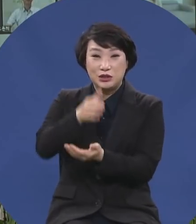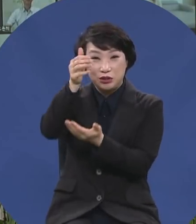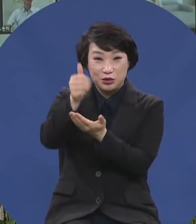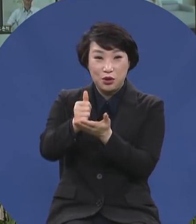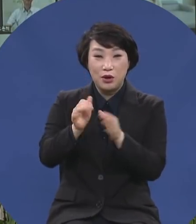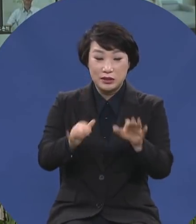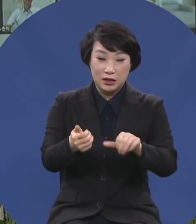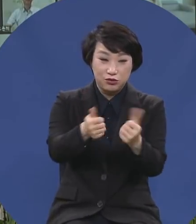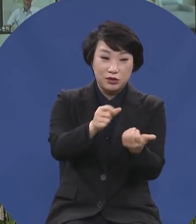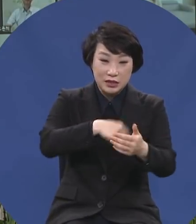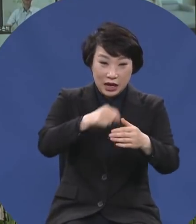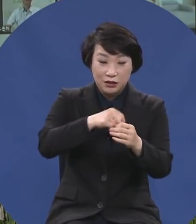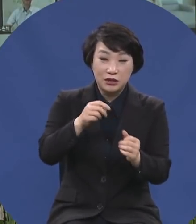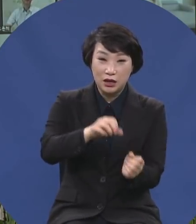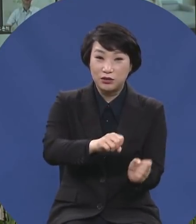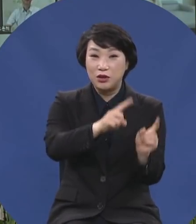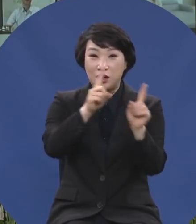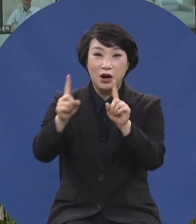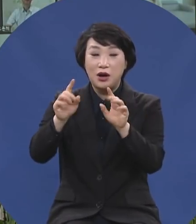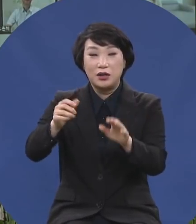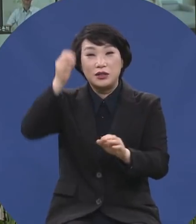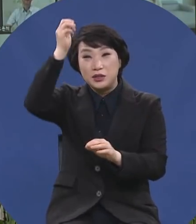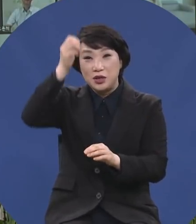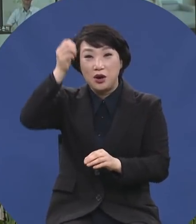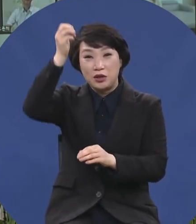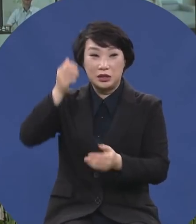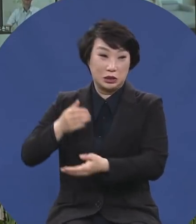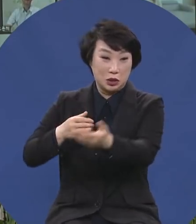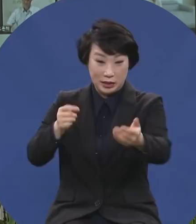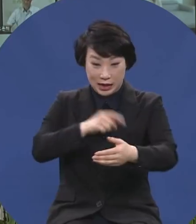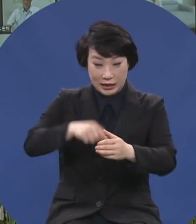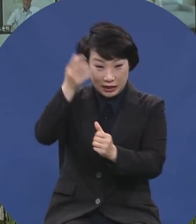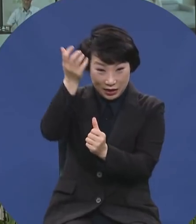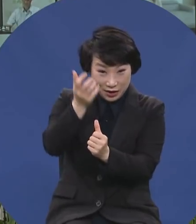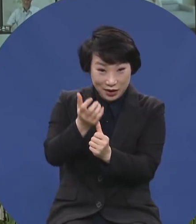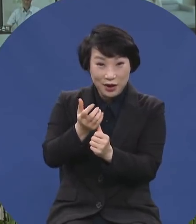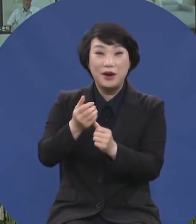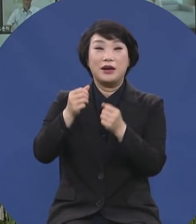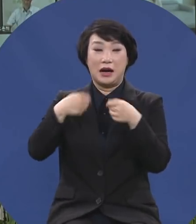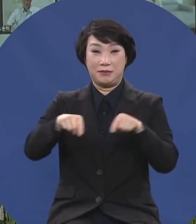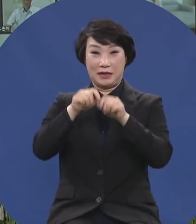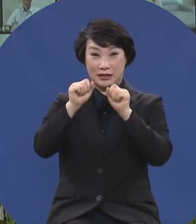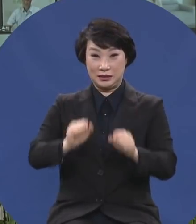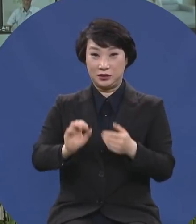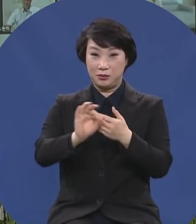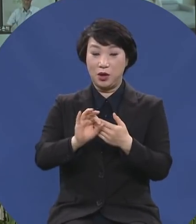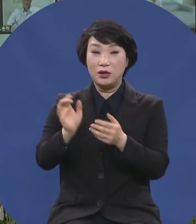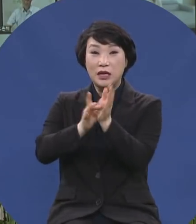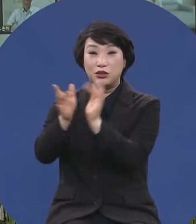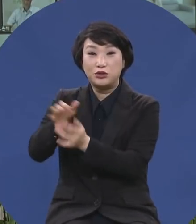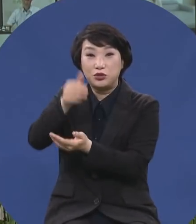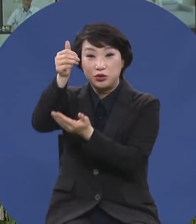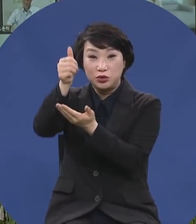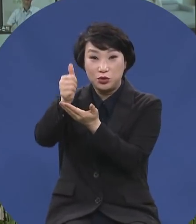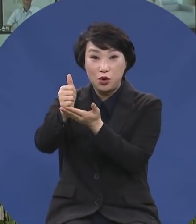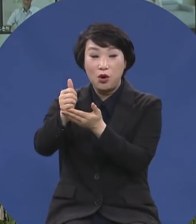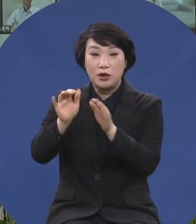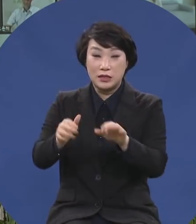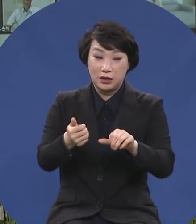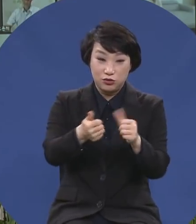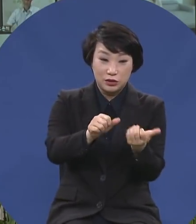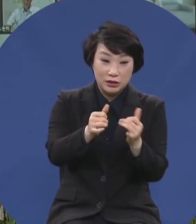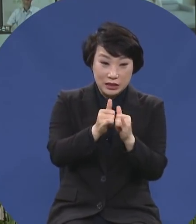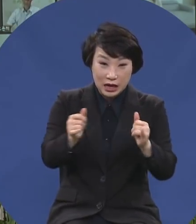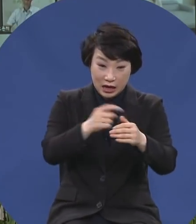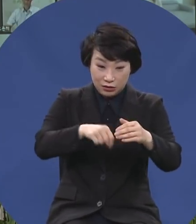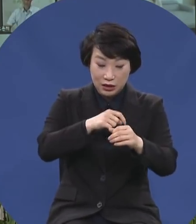죽은 자 가운데서 살리시니 영이 너희 안에 거하시면 그래도 예수를 죽은 자